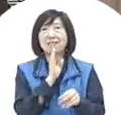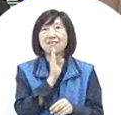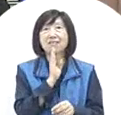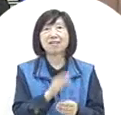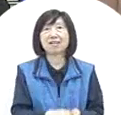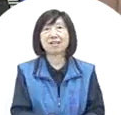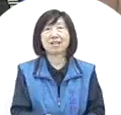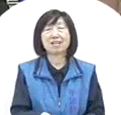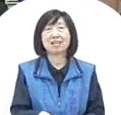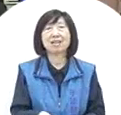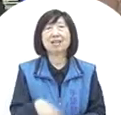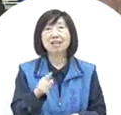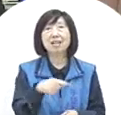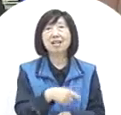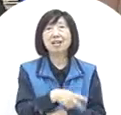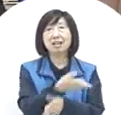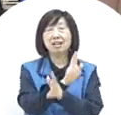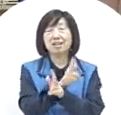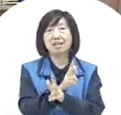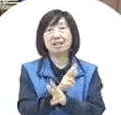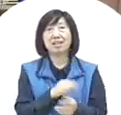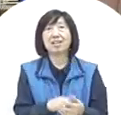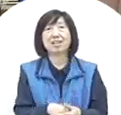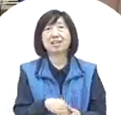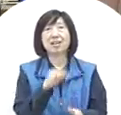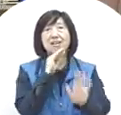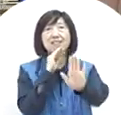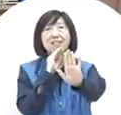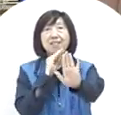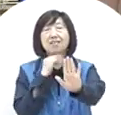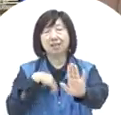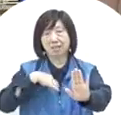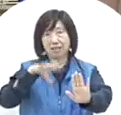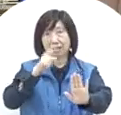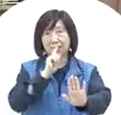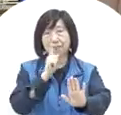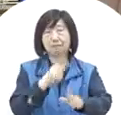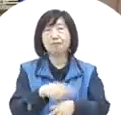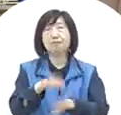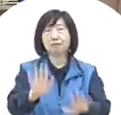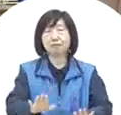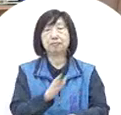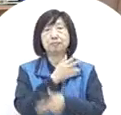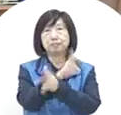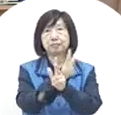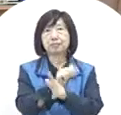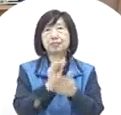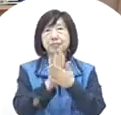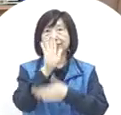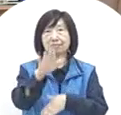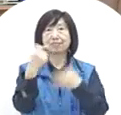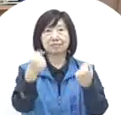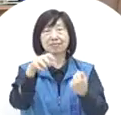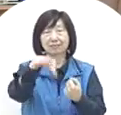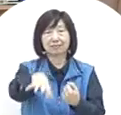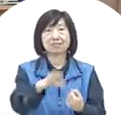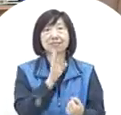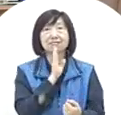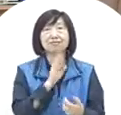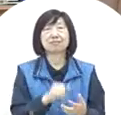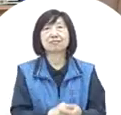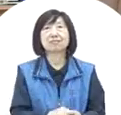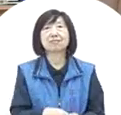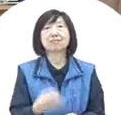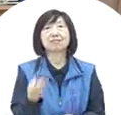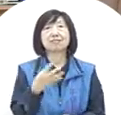板桥通讯园区没关系，你可以先听我讲吗？我们目前板桥，因为未来这一块，其实尤其是我们在华